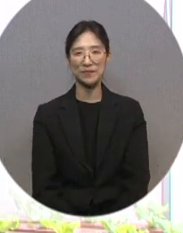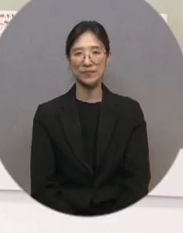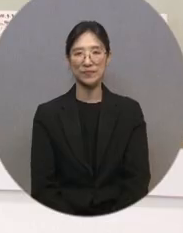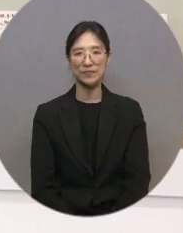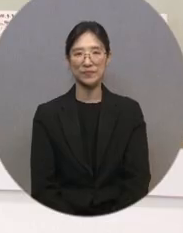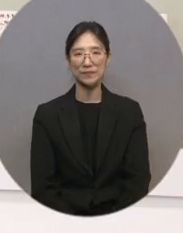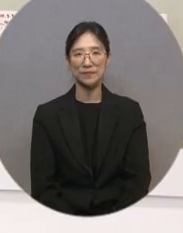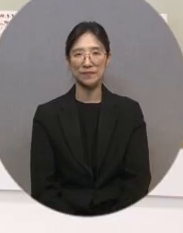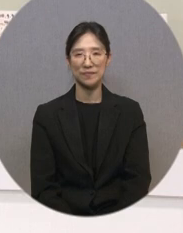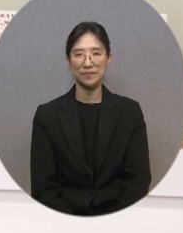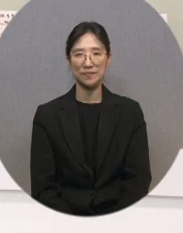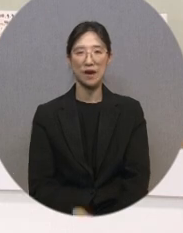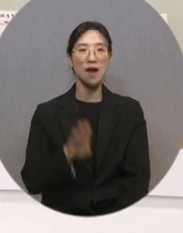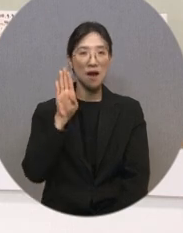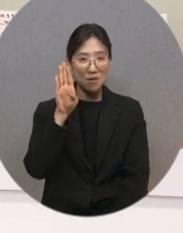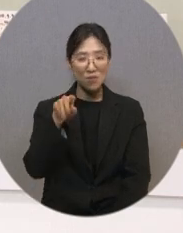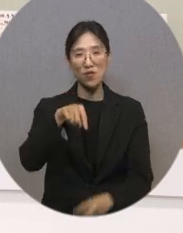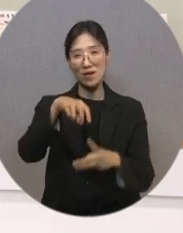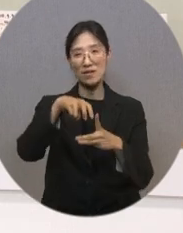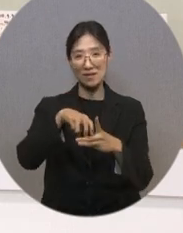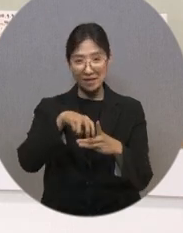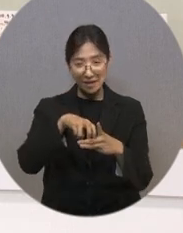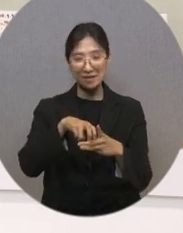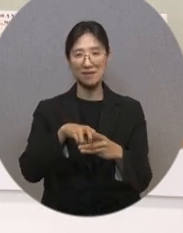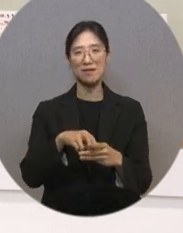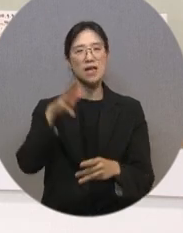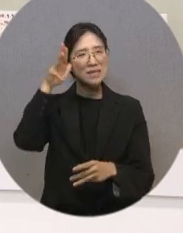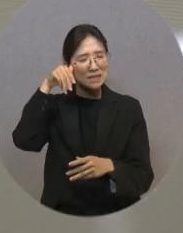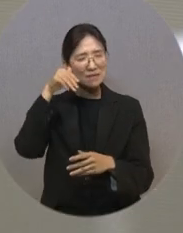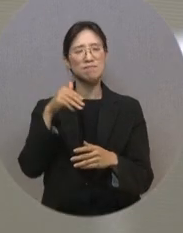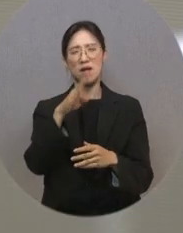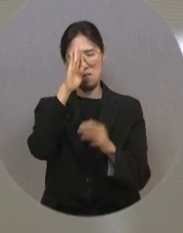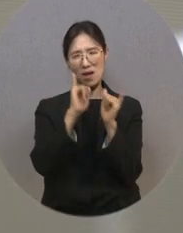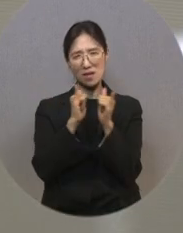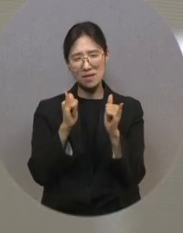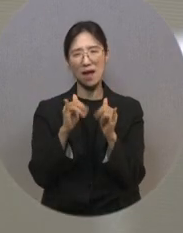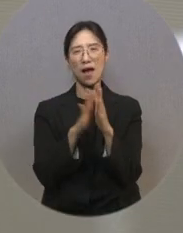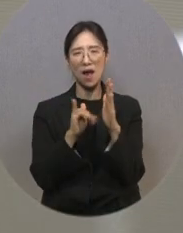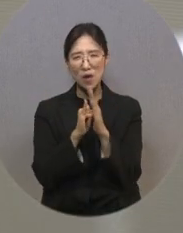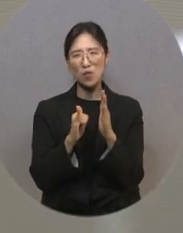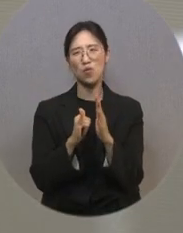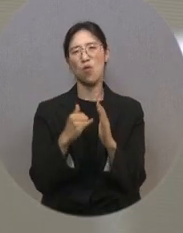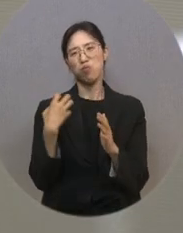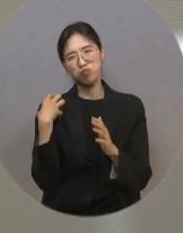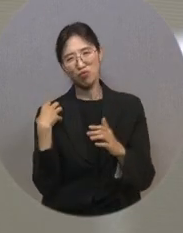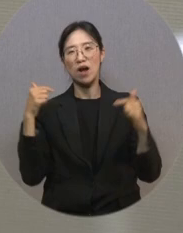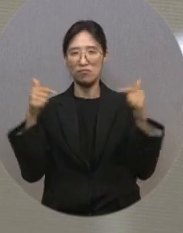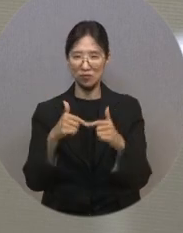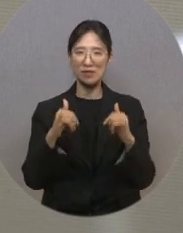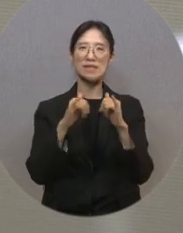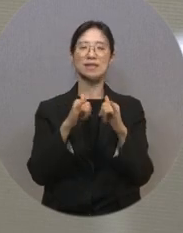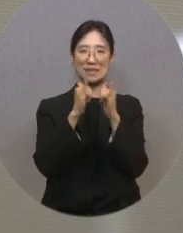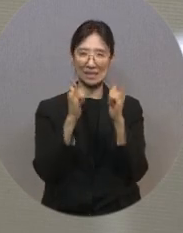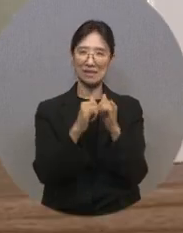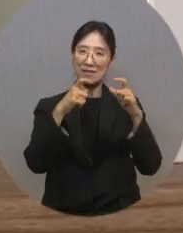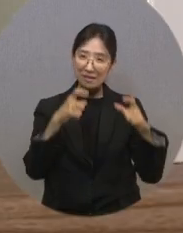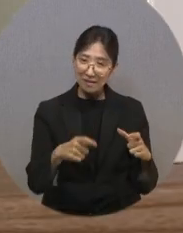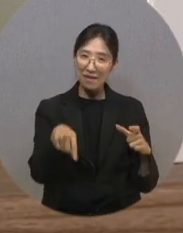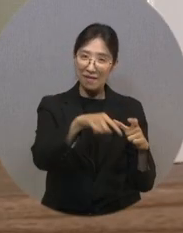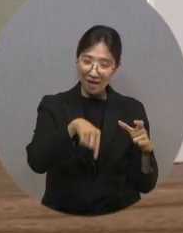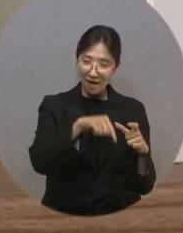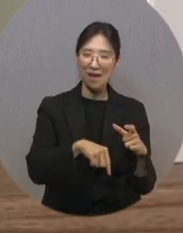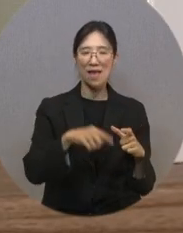것입니다. 앞으로도 센터는 치매 환자 가족의 부양 부담감을 덜고 지역사회의 치매 인식 개선을 위해